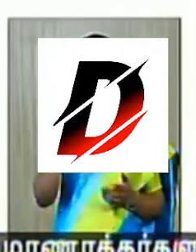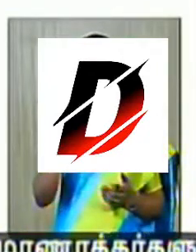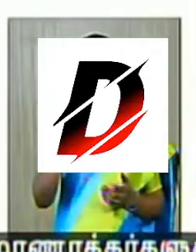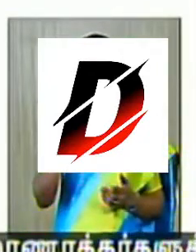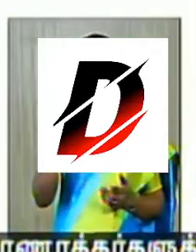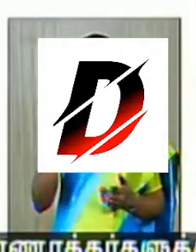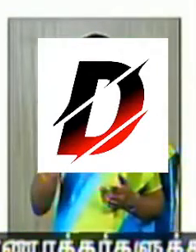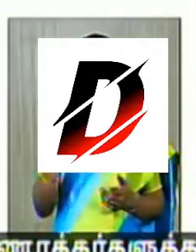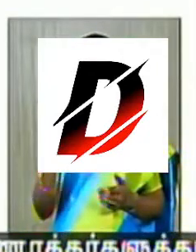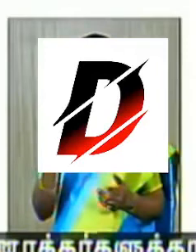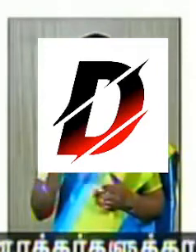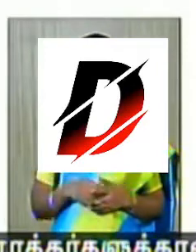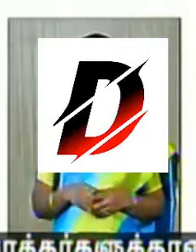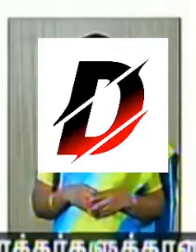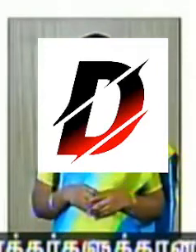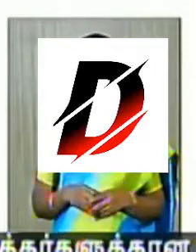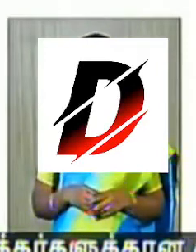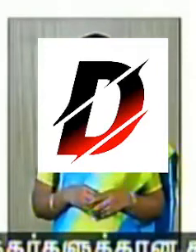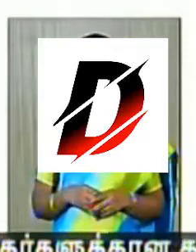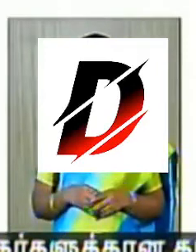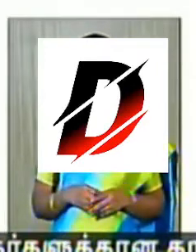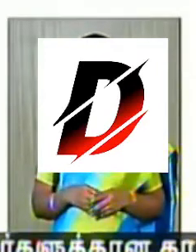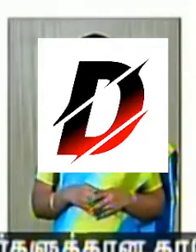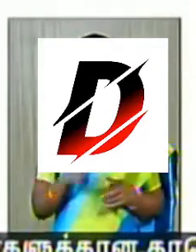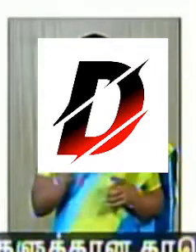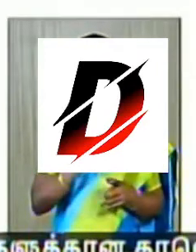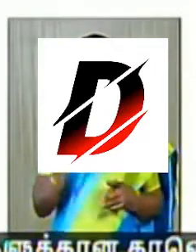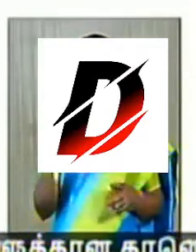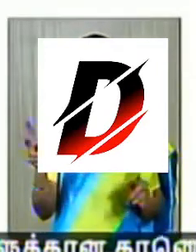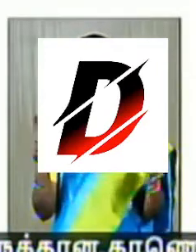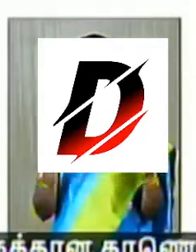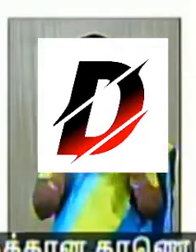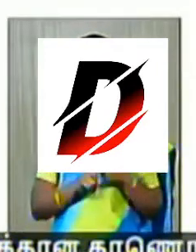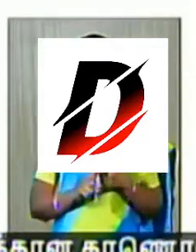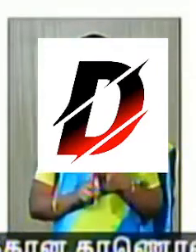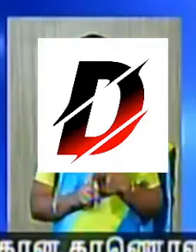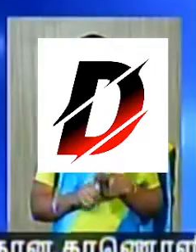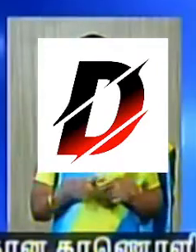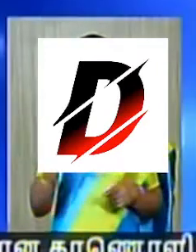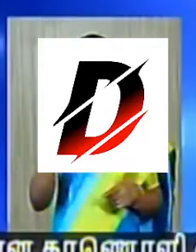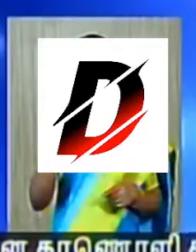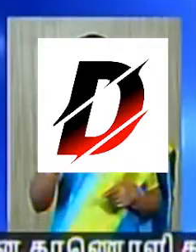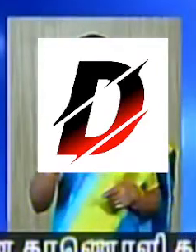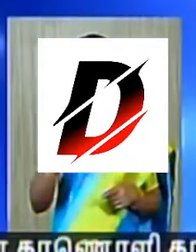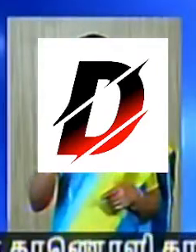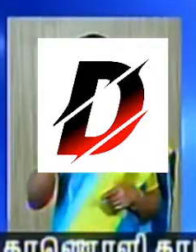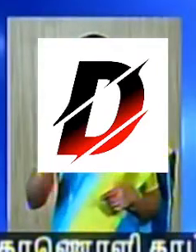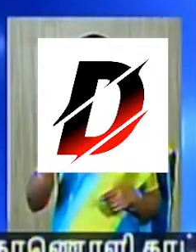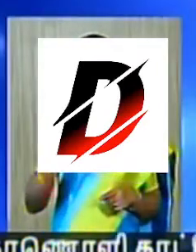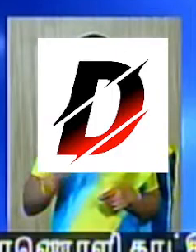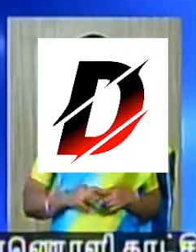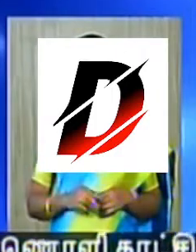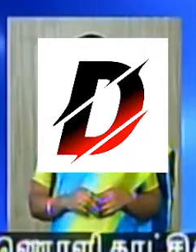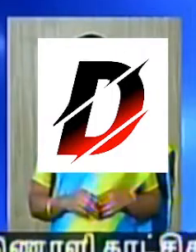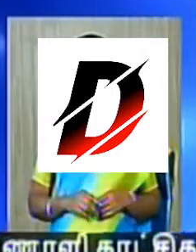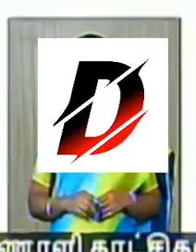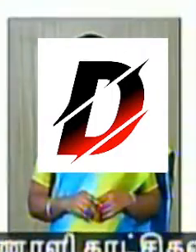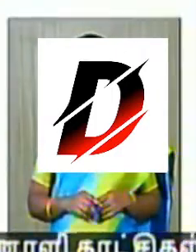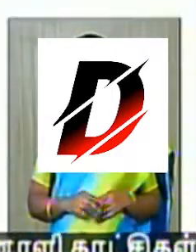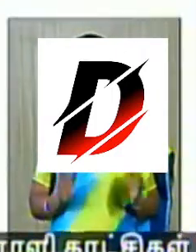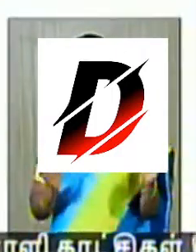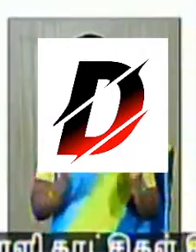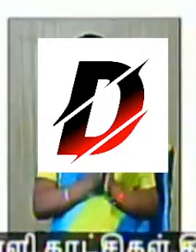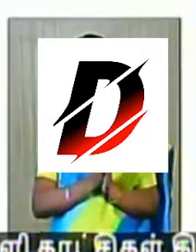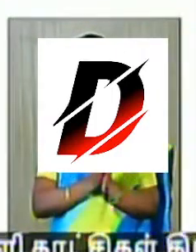எடுத்துக்கிட்டு x=3, x=-3 நம்ம எழுதலாம். அப்படியும் நம்ம பண்ணலாம். இப்போது அந்த -3 and 3 வந்தாச்சா? இப்போ பாருங்கள்